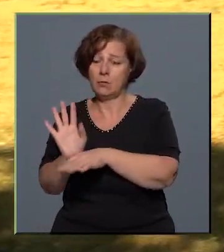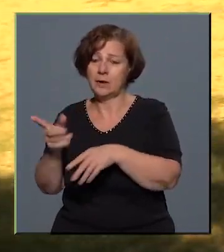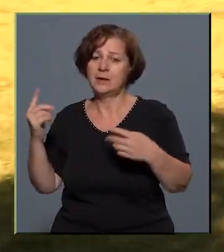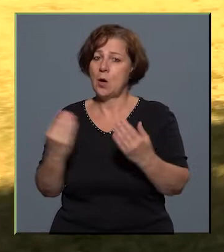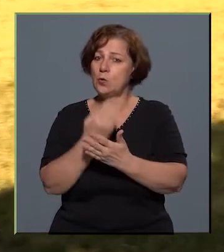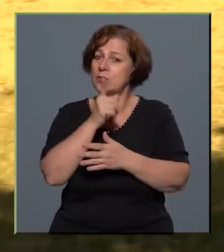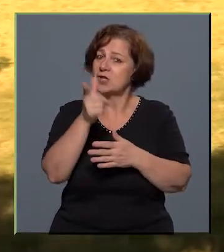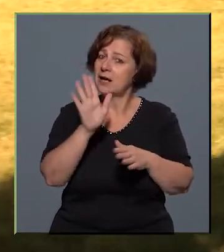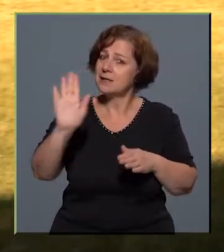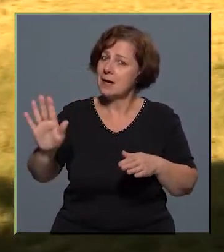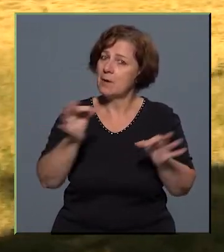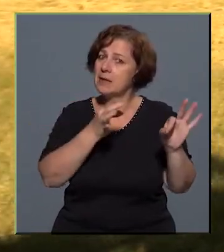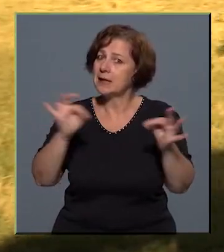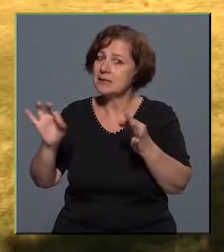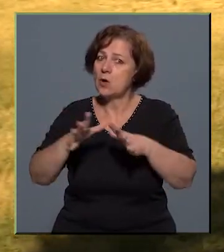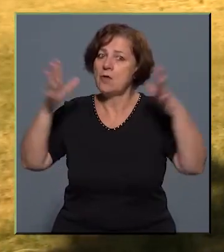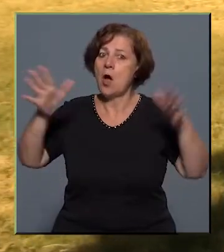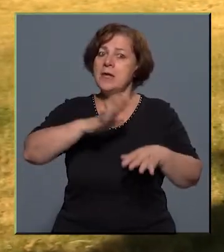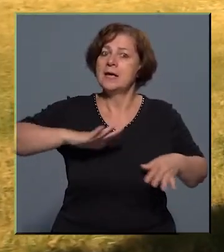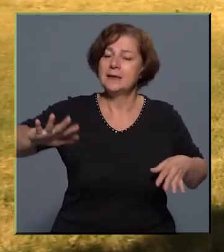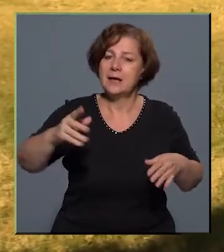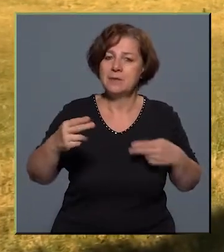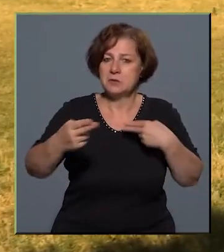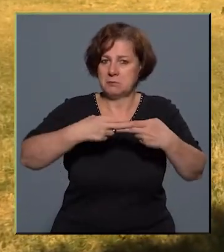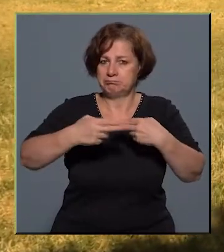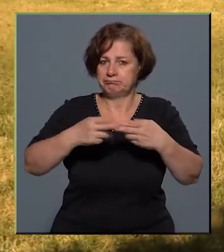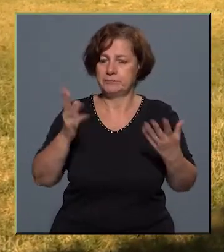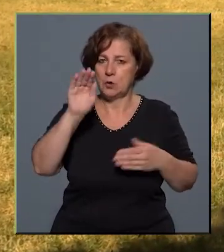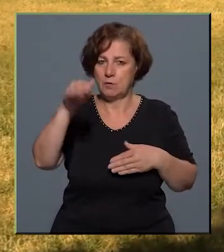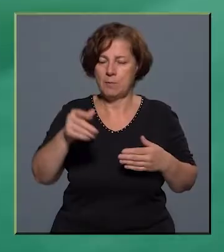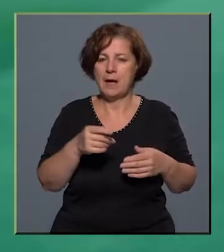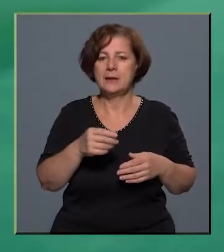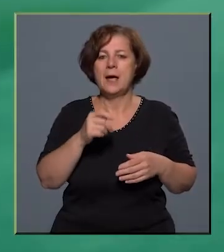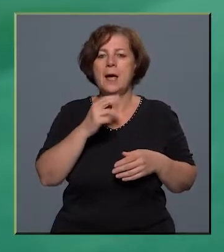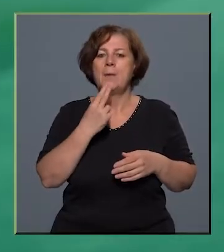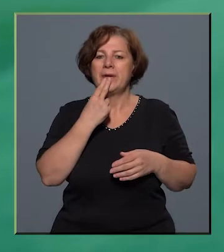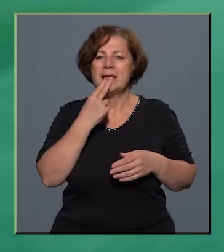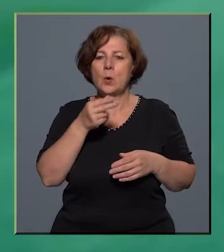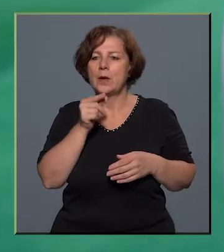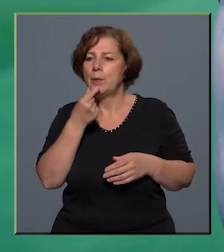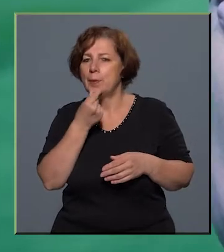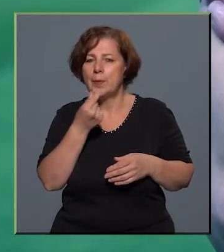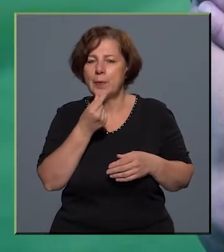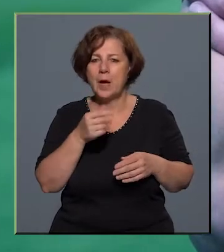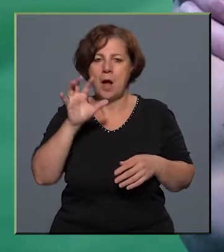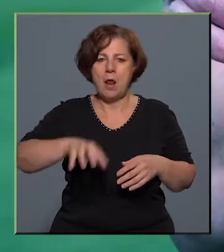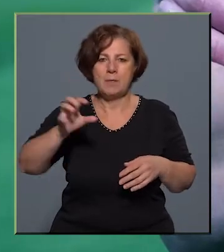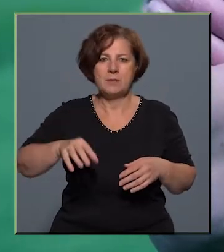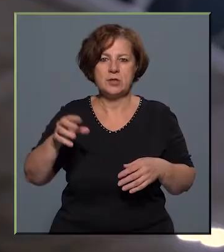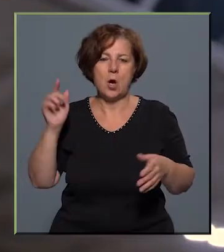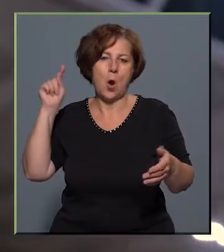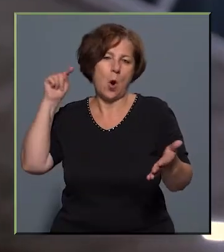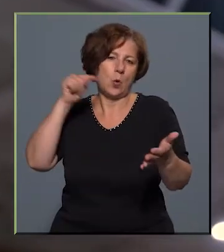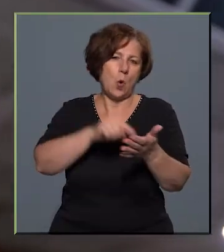is újdonság lesz az, ami készül a nagy réten méghozzá hamarosan. Bírói sípszó, labdapattogás, vélhetőleg gólzápor